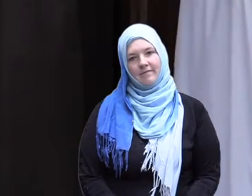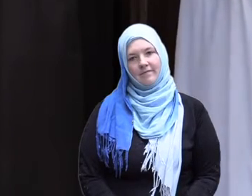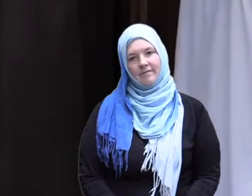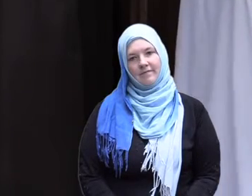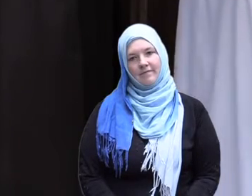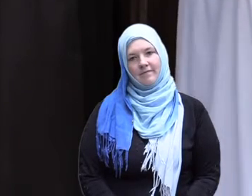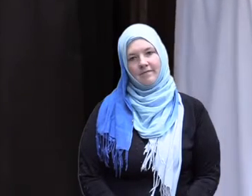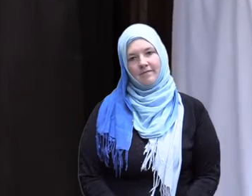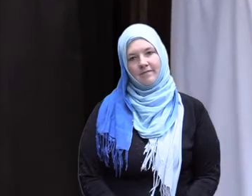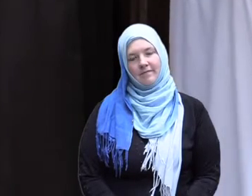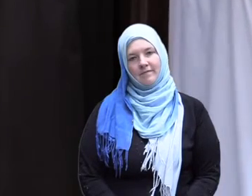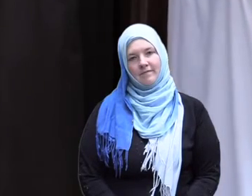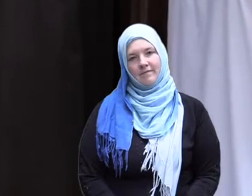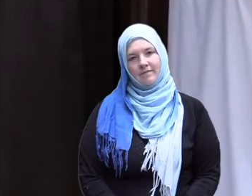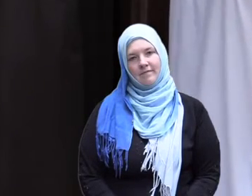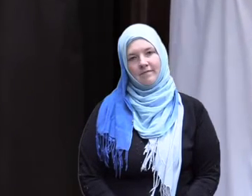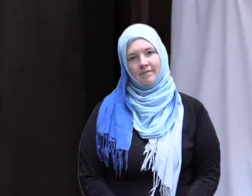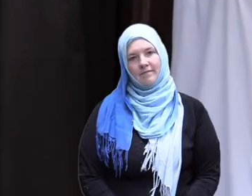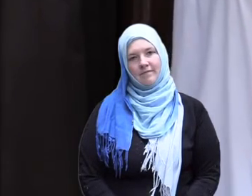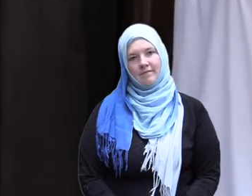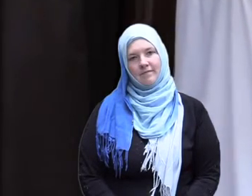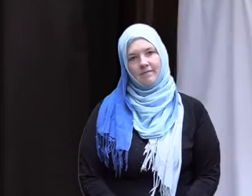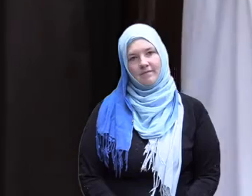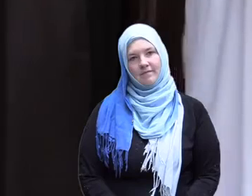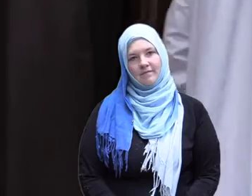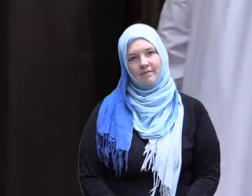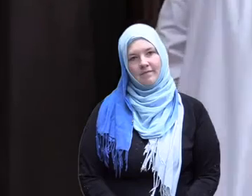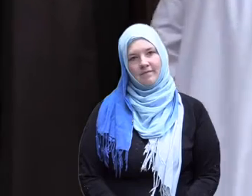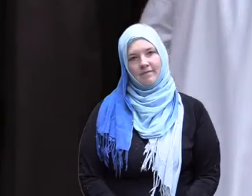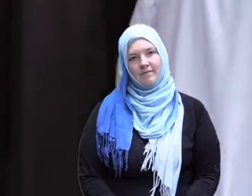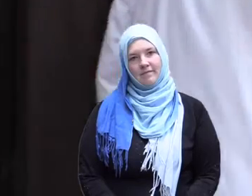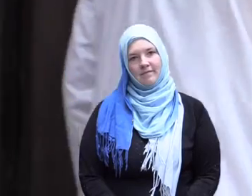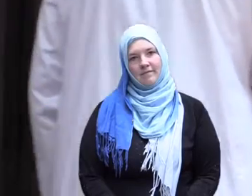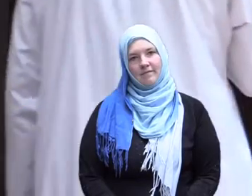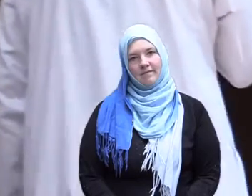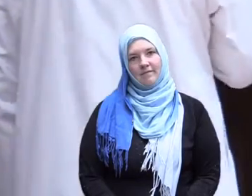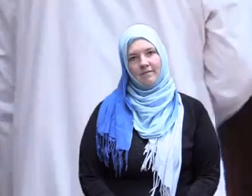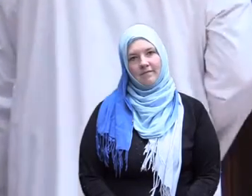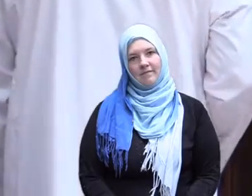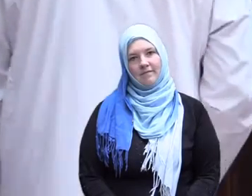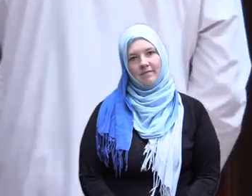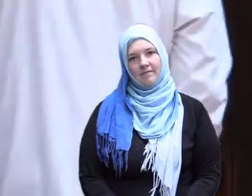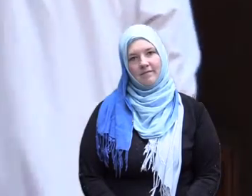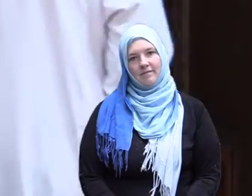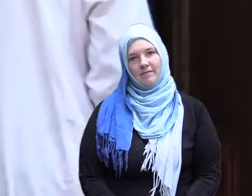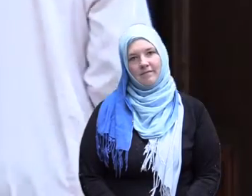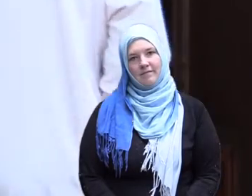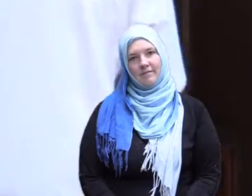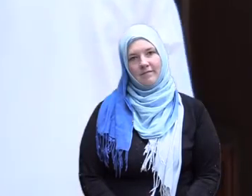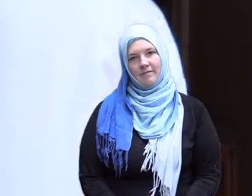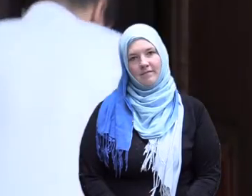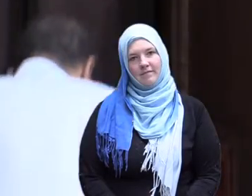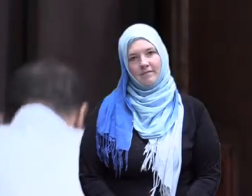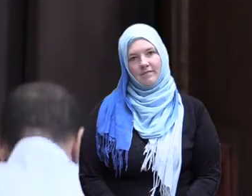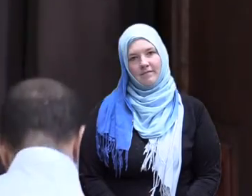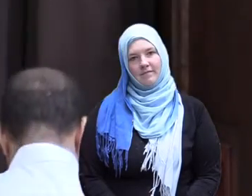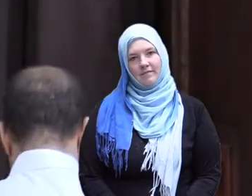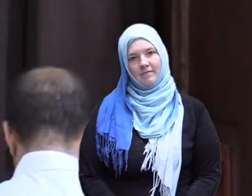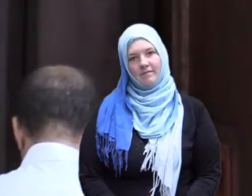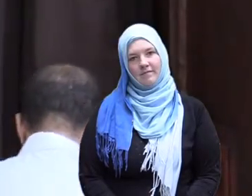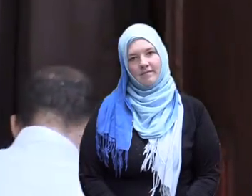أن محمدًا عبده ورسوله وصفوته من خلقه وحبيبه، قد بلغ الرسالة وأدى